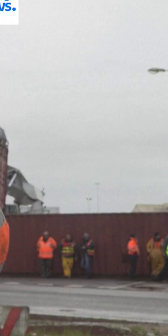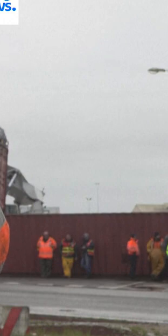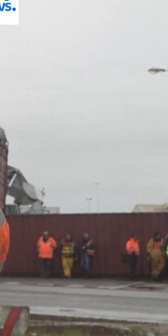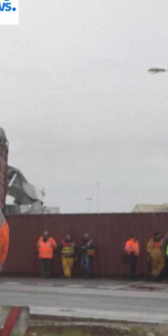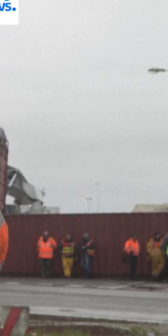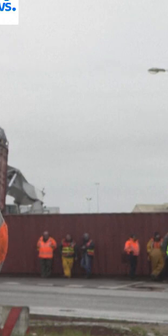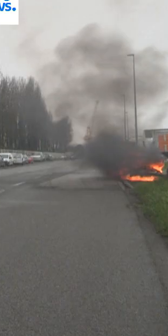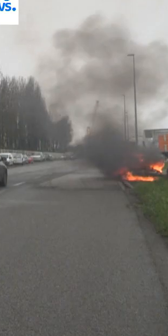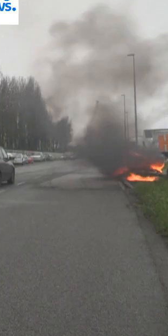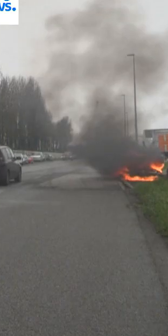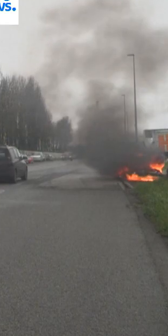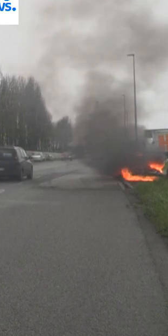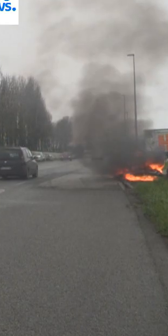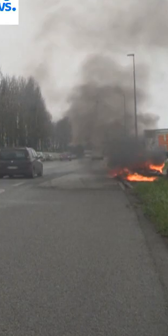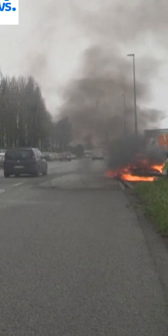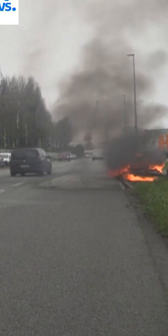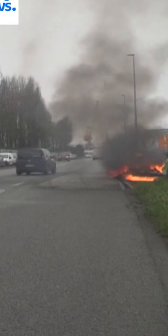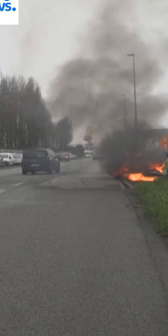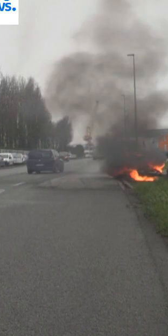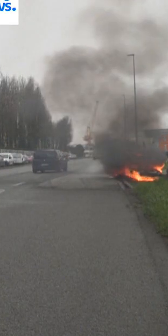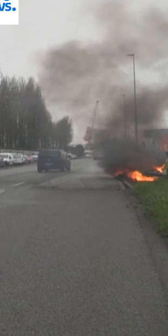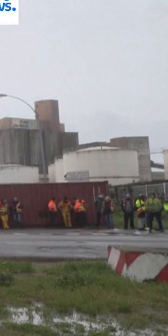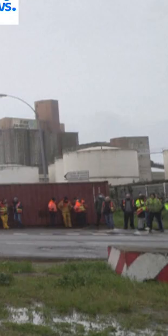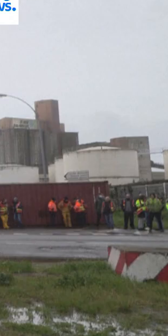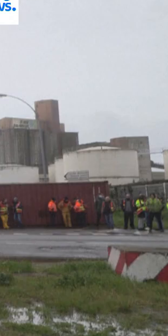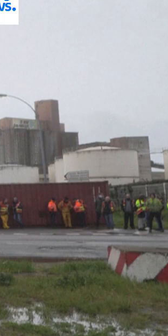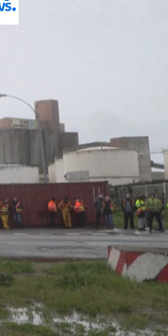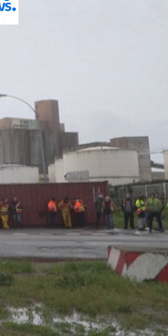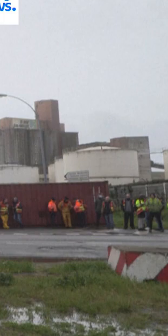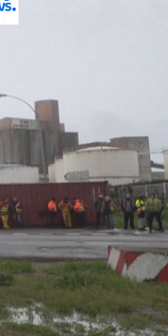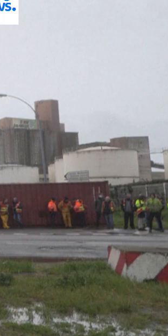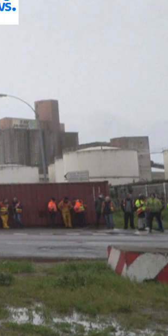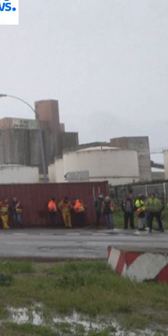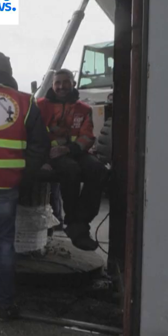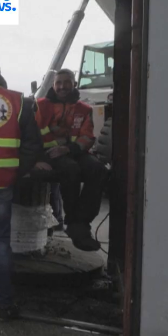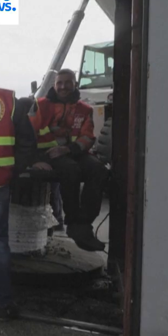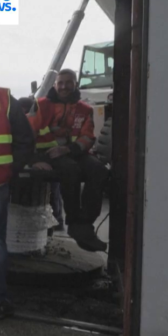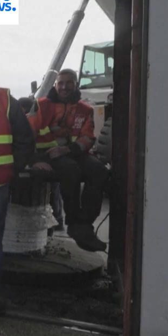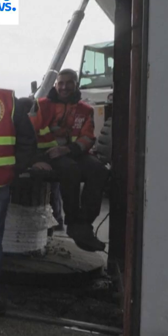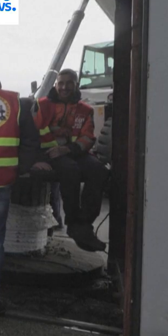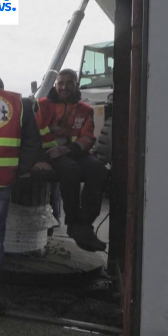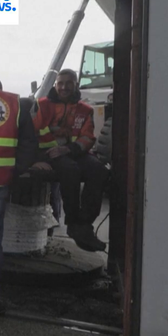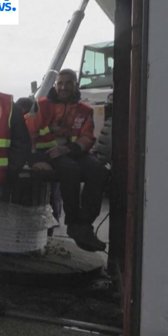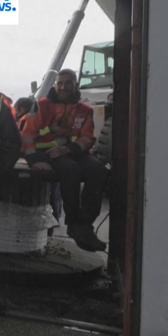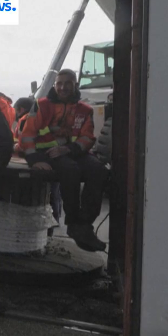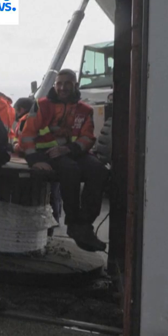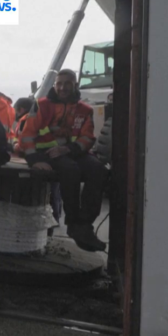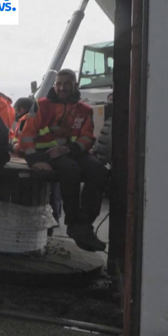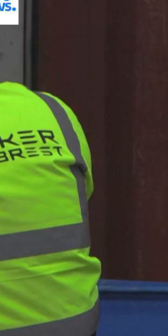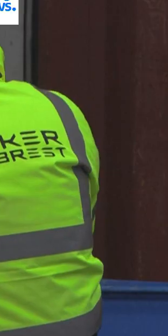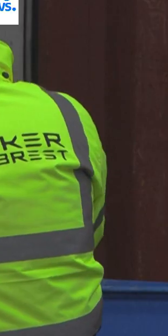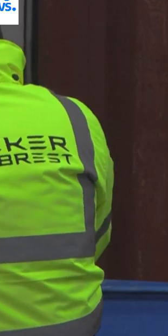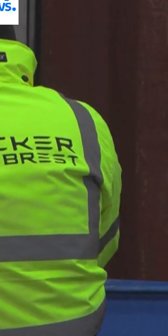Streiks bei der Müllabfuhr, im Verkehrssektor und bei den Öldepots halten teils bereits seit Wochen an.